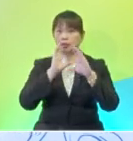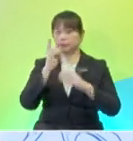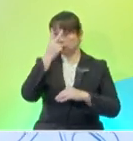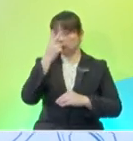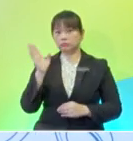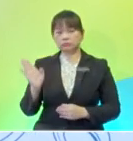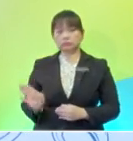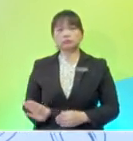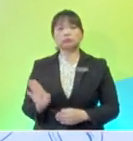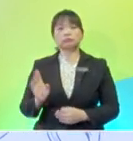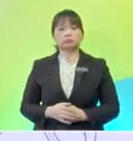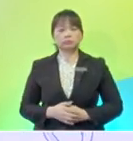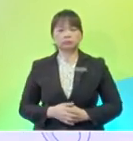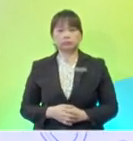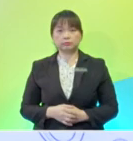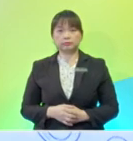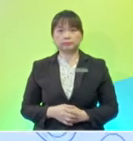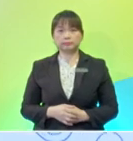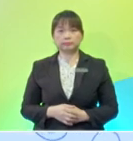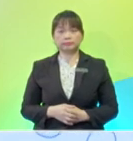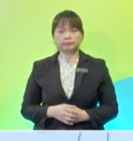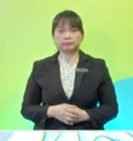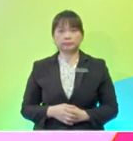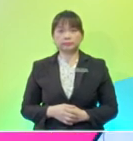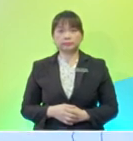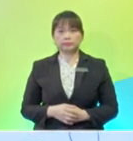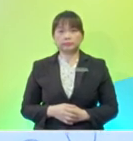oke garis dulu